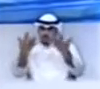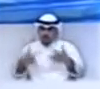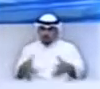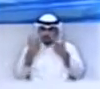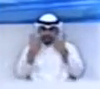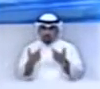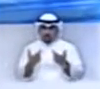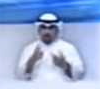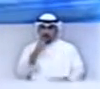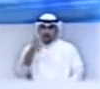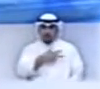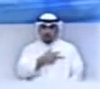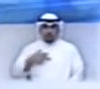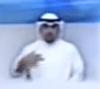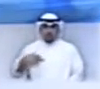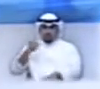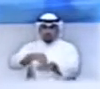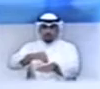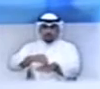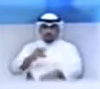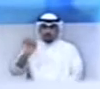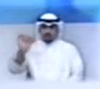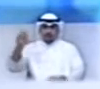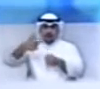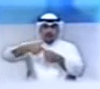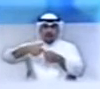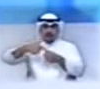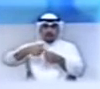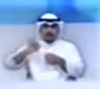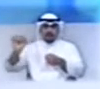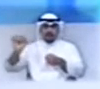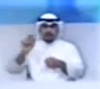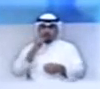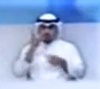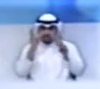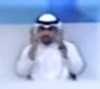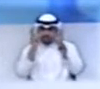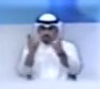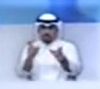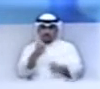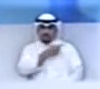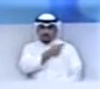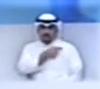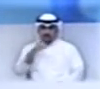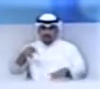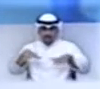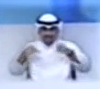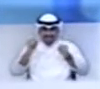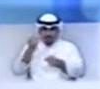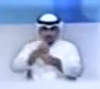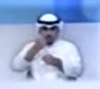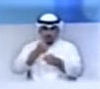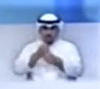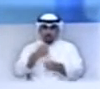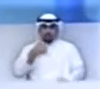في بيان اليوم تكليف مؤسسة البترول الكويتية اتخاذ الإجراءات الكفيلة لتوفير العمالة الضرورية لتسيير العمل